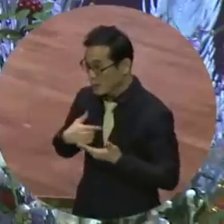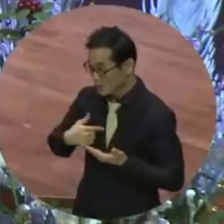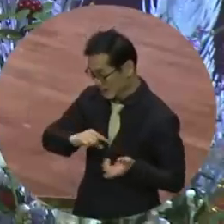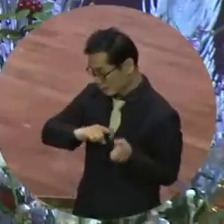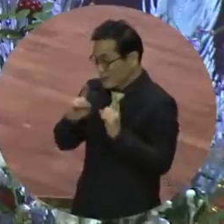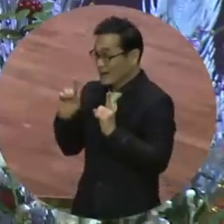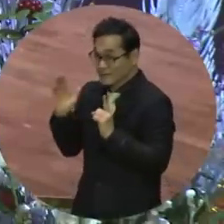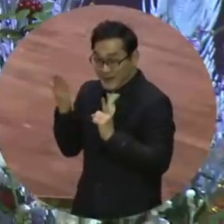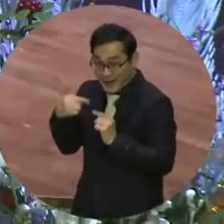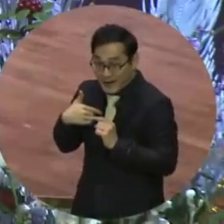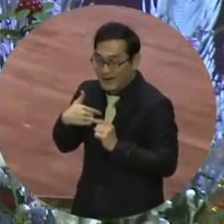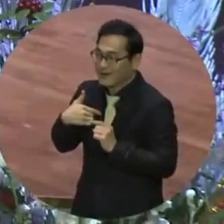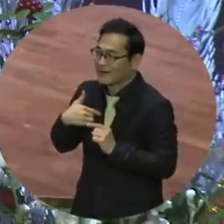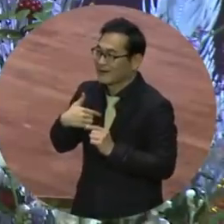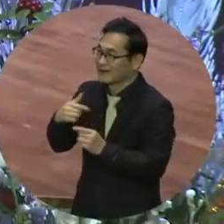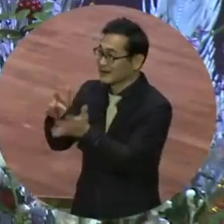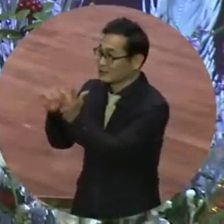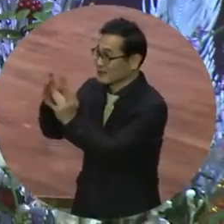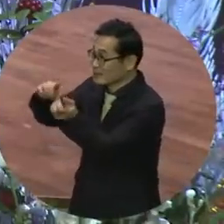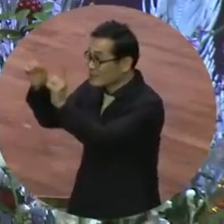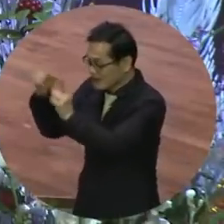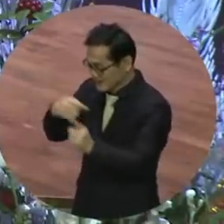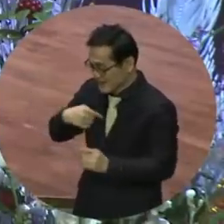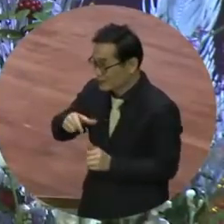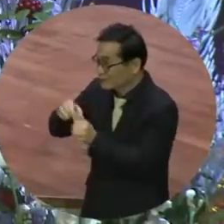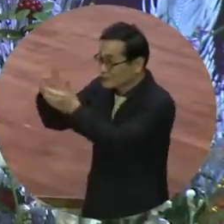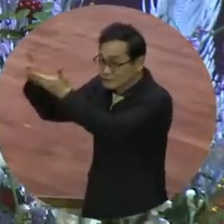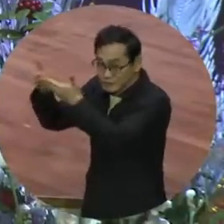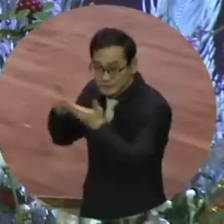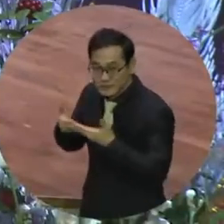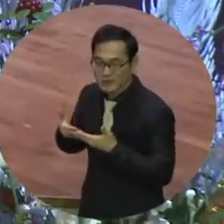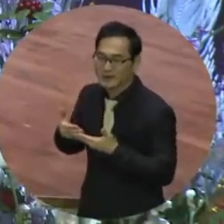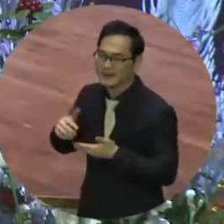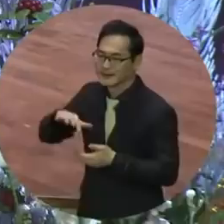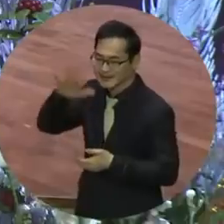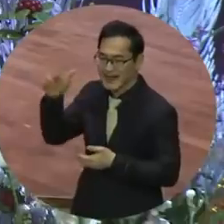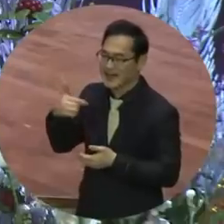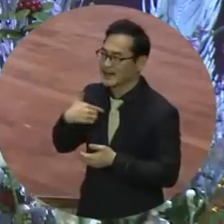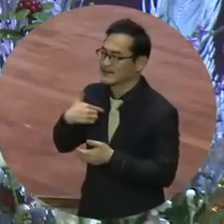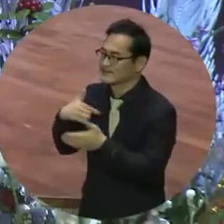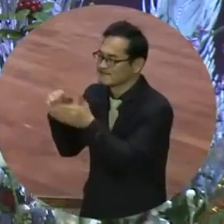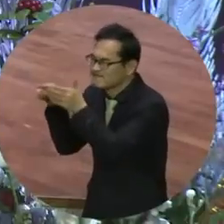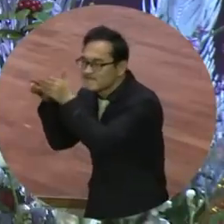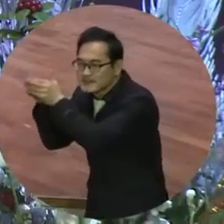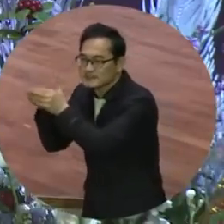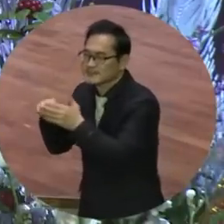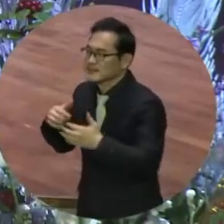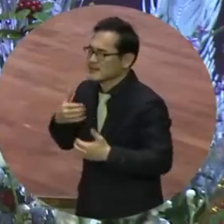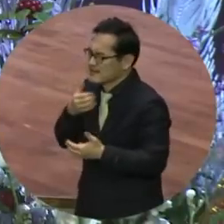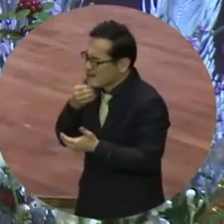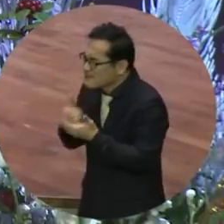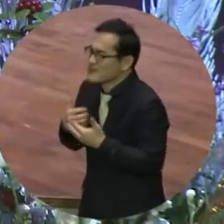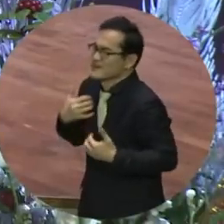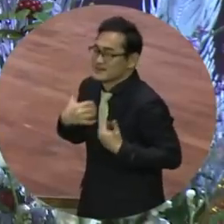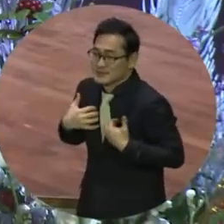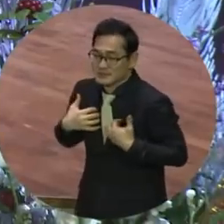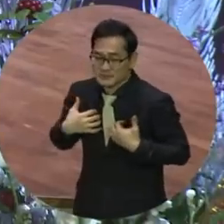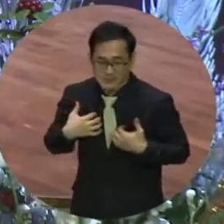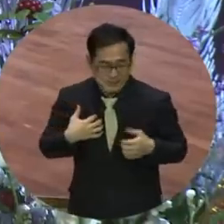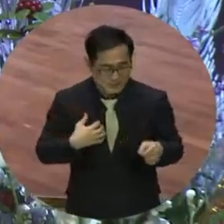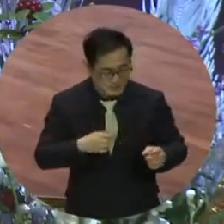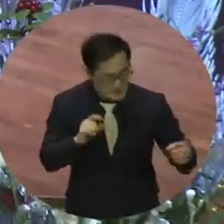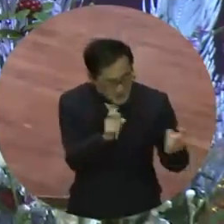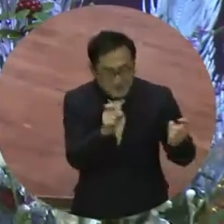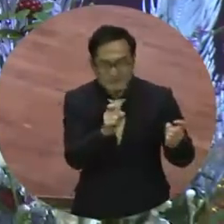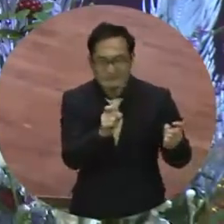돼, 기본이 돼 있어야 돼. 이게 이때는 사람 대화가 돼요. 화해가 됩니다. 순간적으로 그렇게